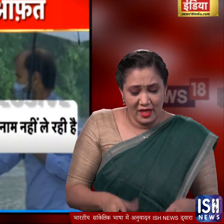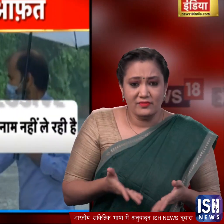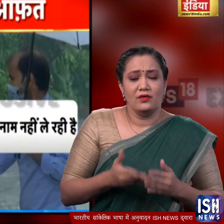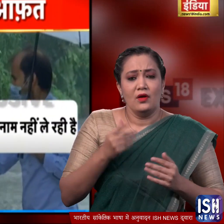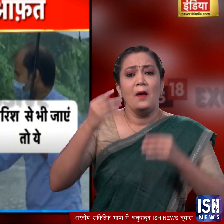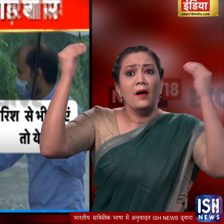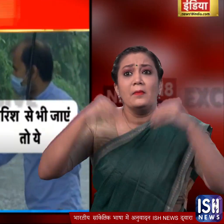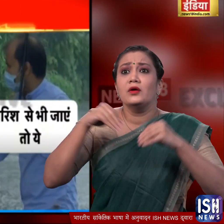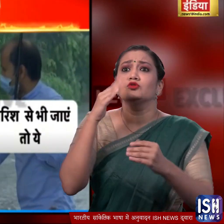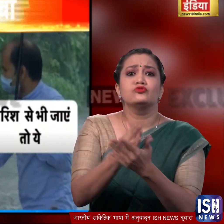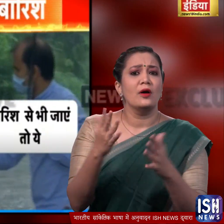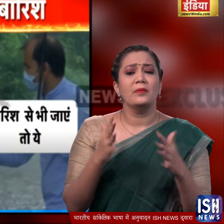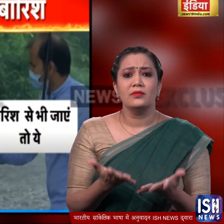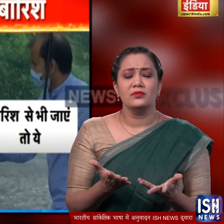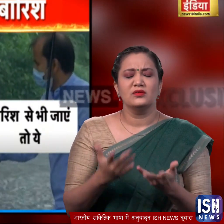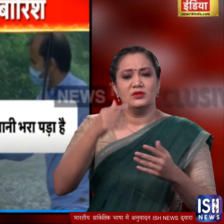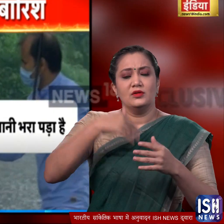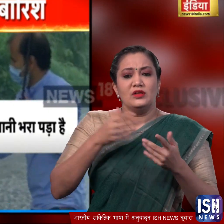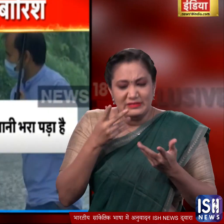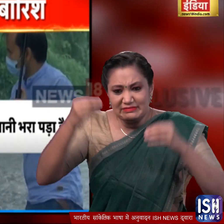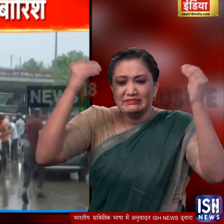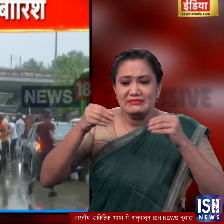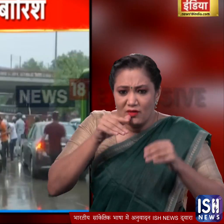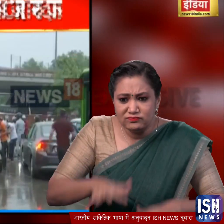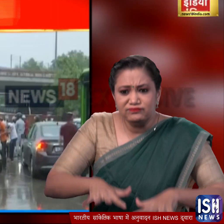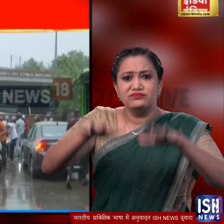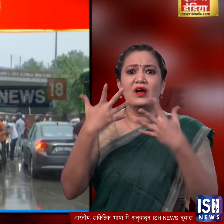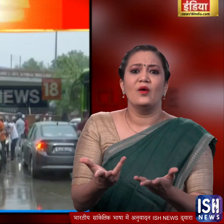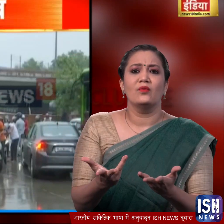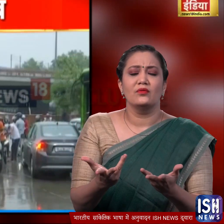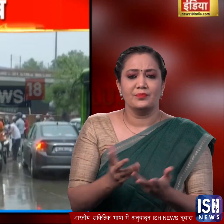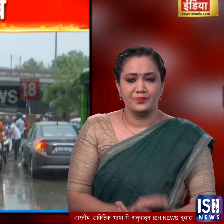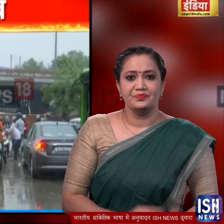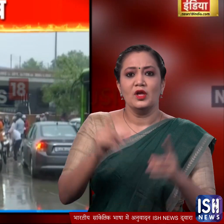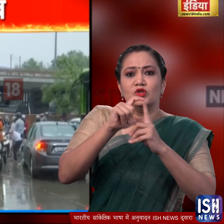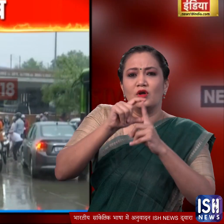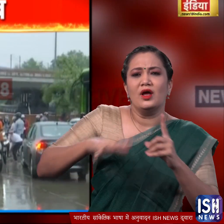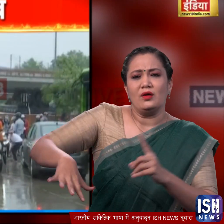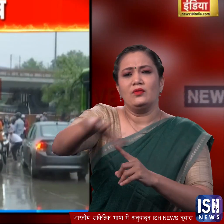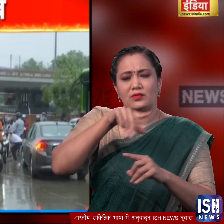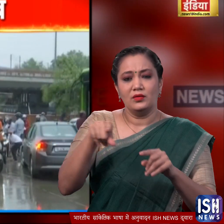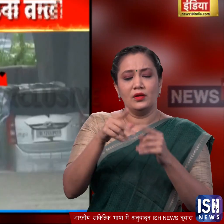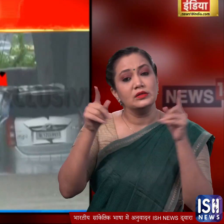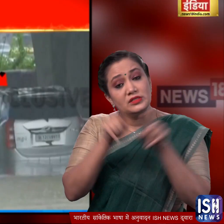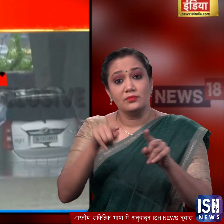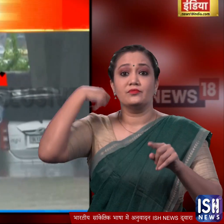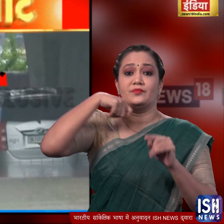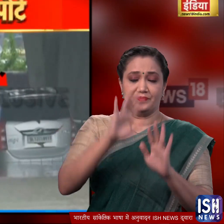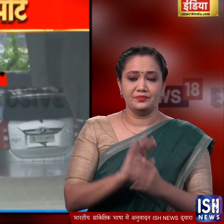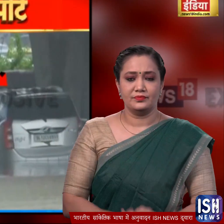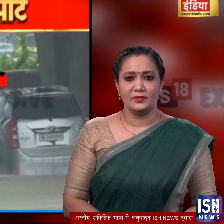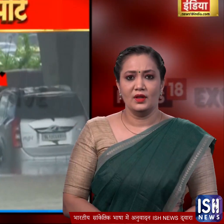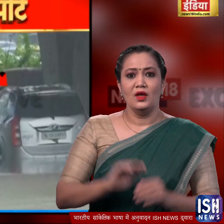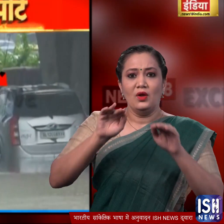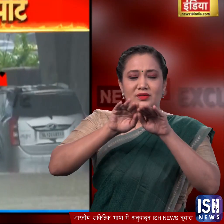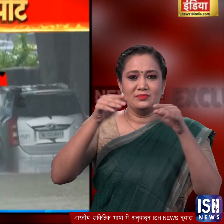रुकने का नाम नहीं ले रहा। बारिश से भी जाएं तो ये पानी भरा पड़ा है। उधर धौला कुआं से भी इसी तरह की तस्वीरें सामने आईं, जिनमें एक अंडरपास